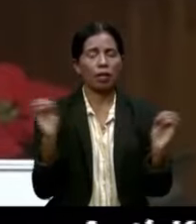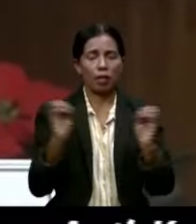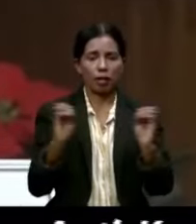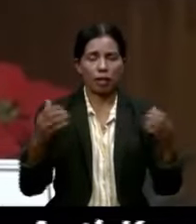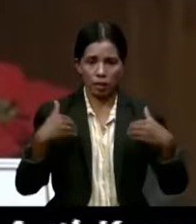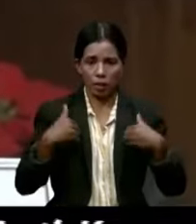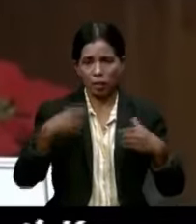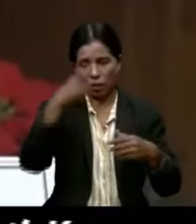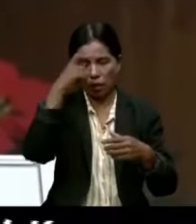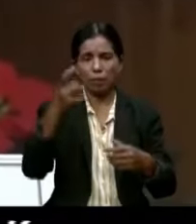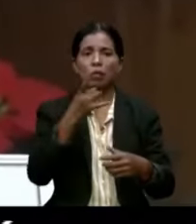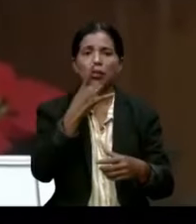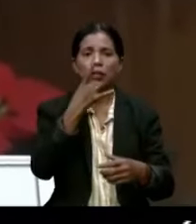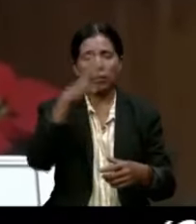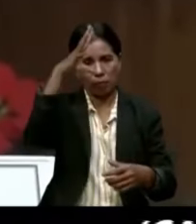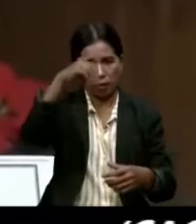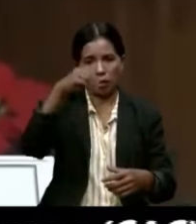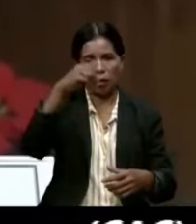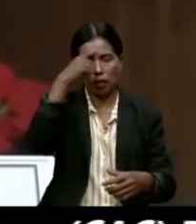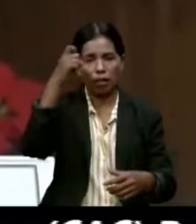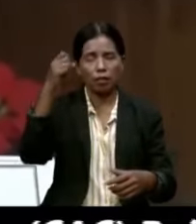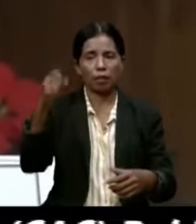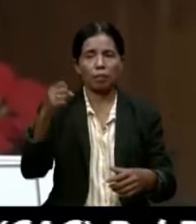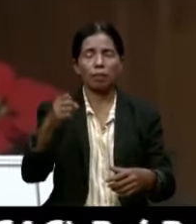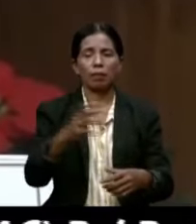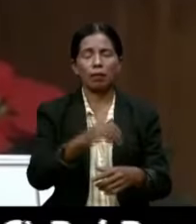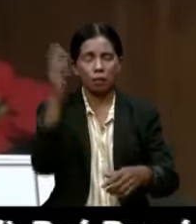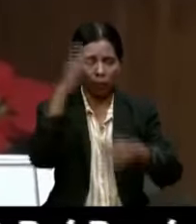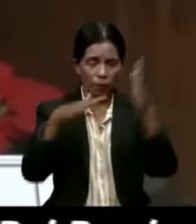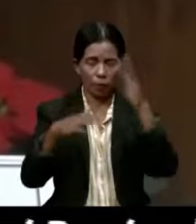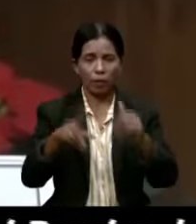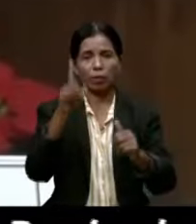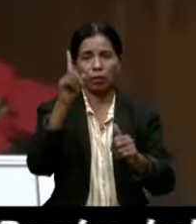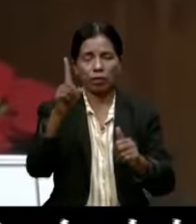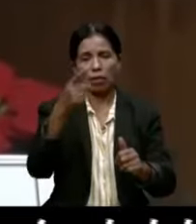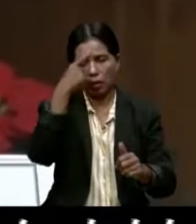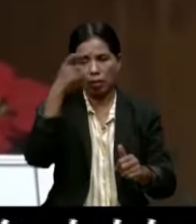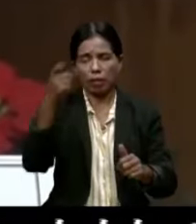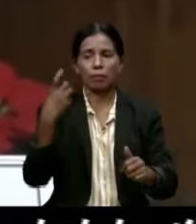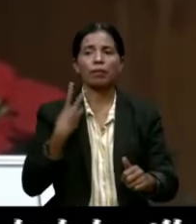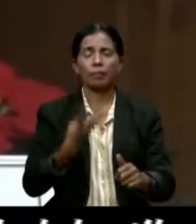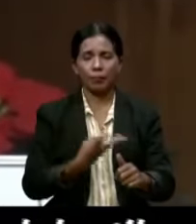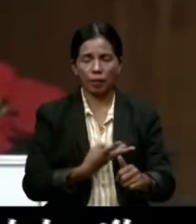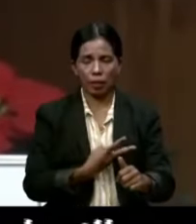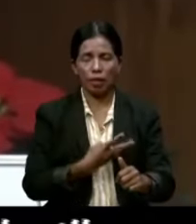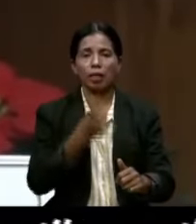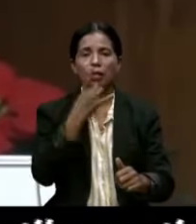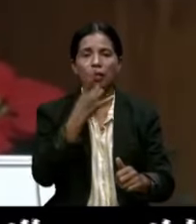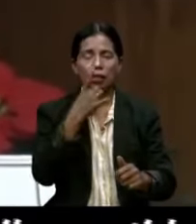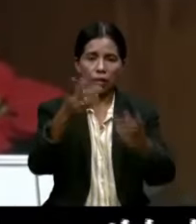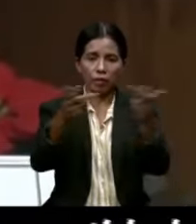Ahimata ne tamba ida ya ya problema stolu. Problema ida tamba itania sub